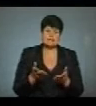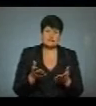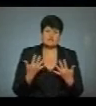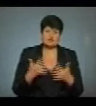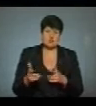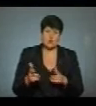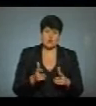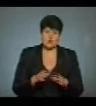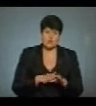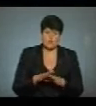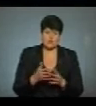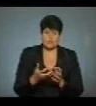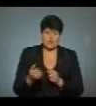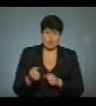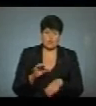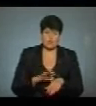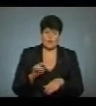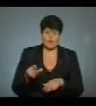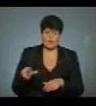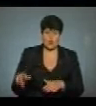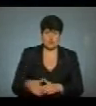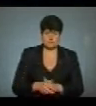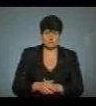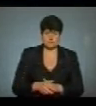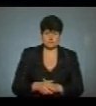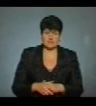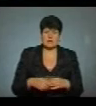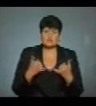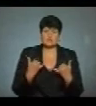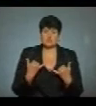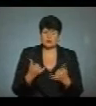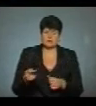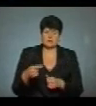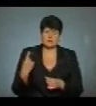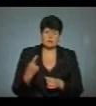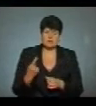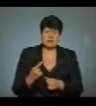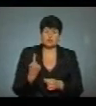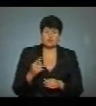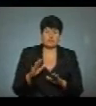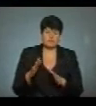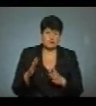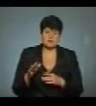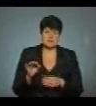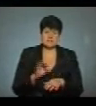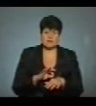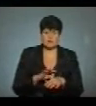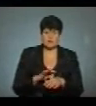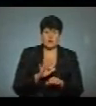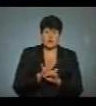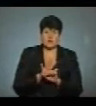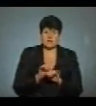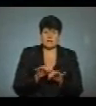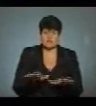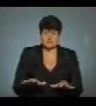вже готові повністю до прийому хворих із коронавірусом. На сьогодні на Тернопільщині жодного випадку на захворювання на